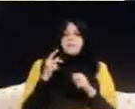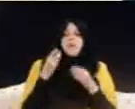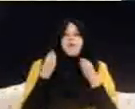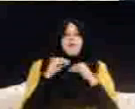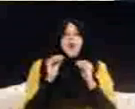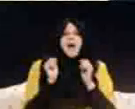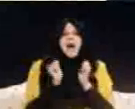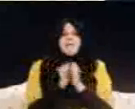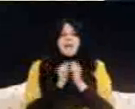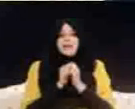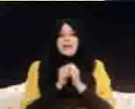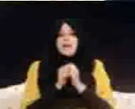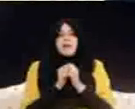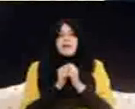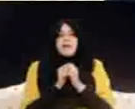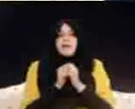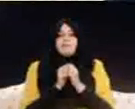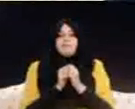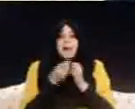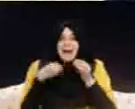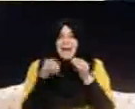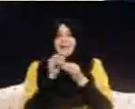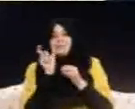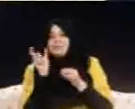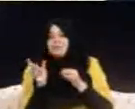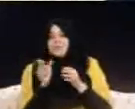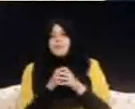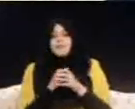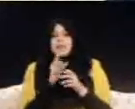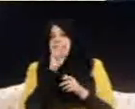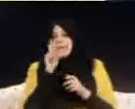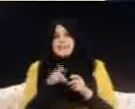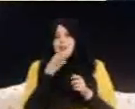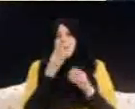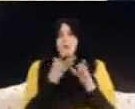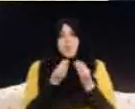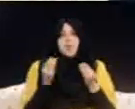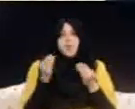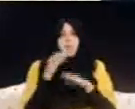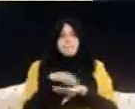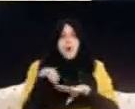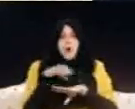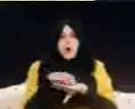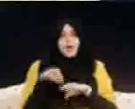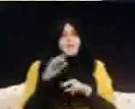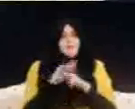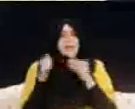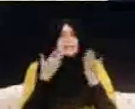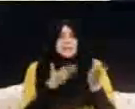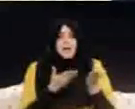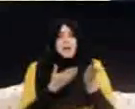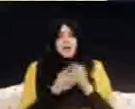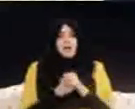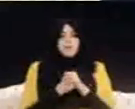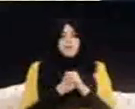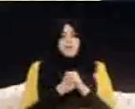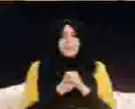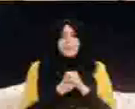البرنامج دكتور سعيد. وصاحب سؤال يقول الآن بعض بنوك التقليدية تمارس هذه العملية من البيع.